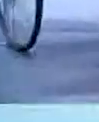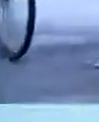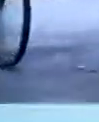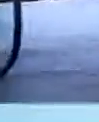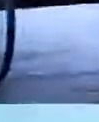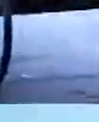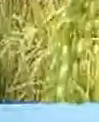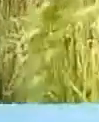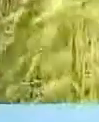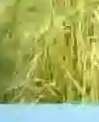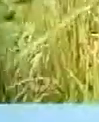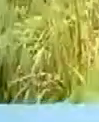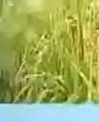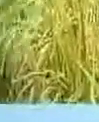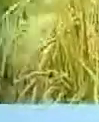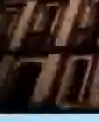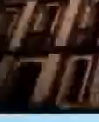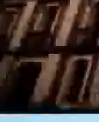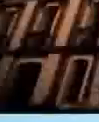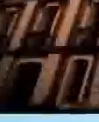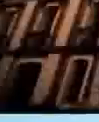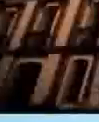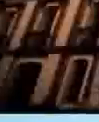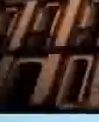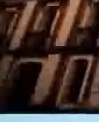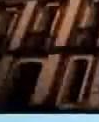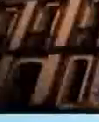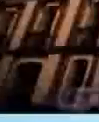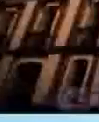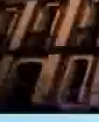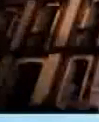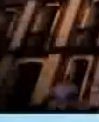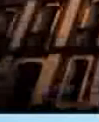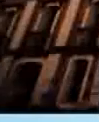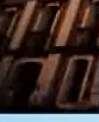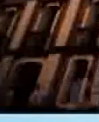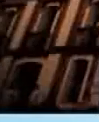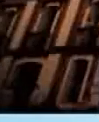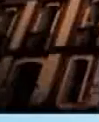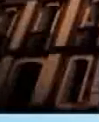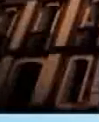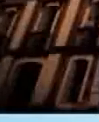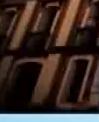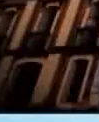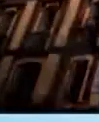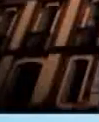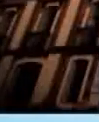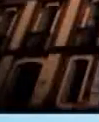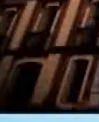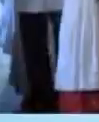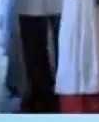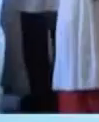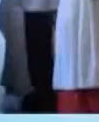Ito na naman, linggo na naman ng umaga.